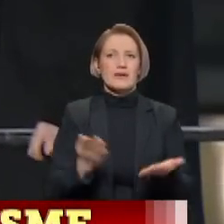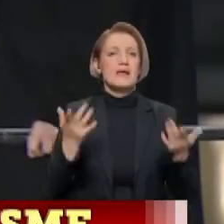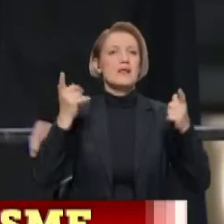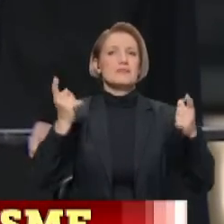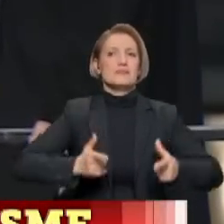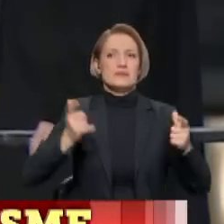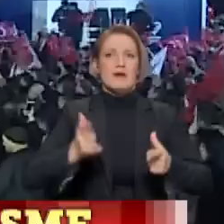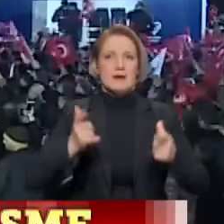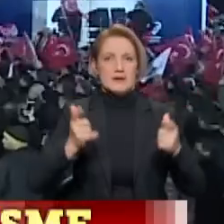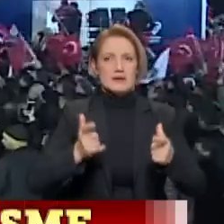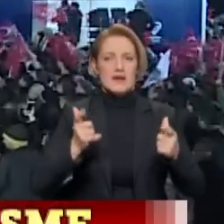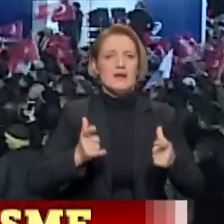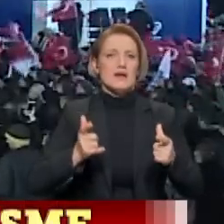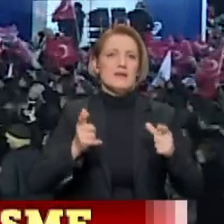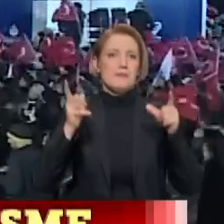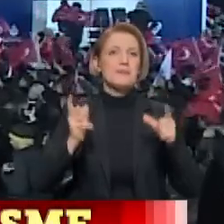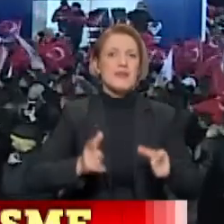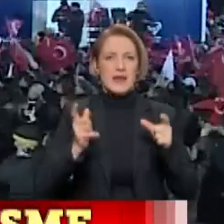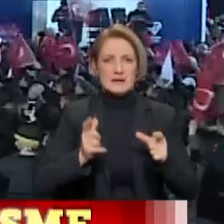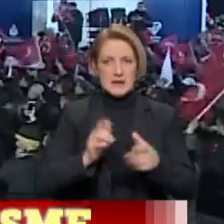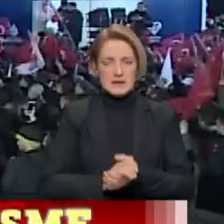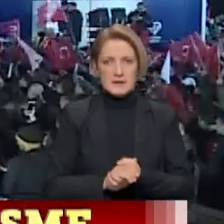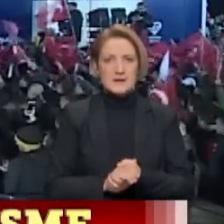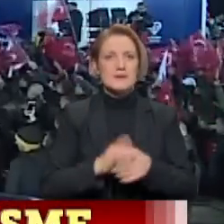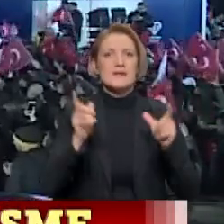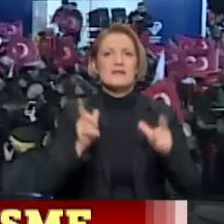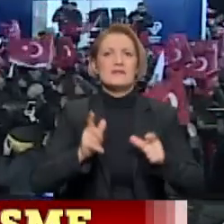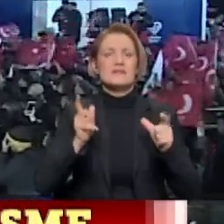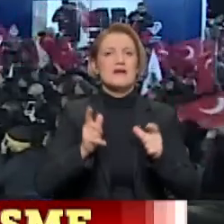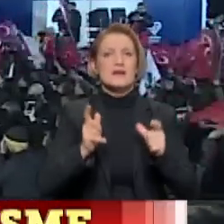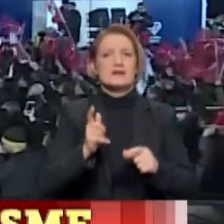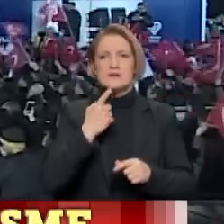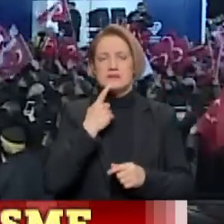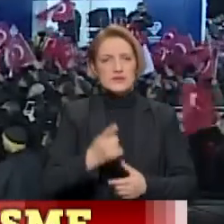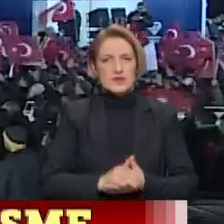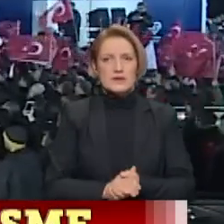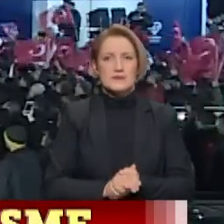Nerede? Nerede? Nerede edeceğiz?